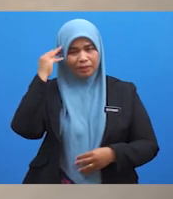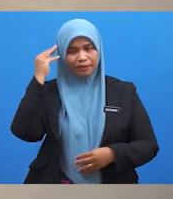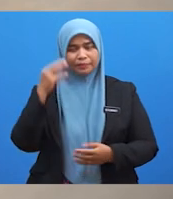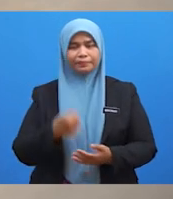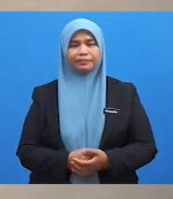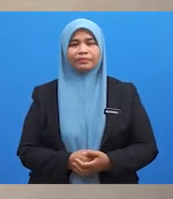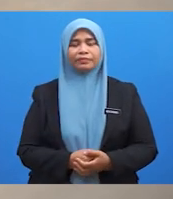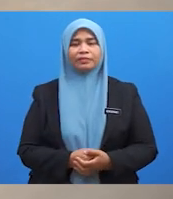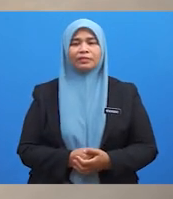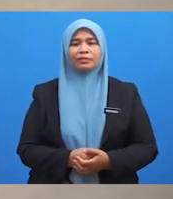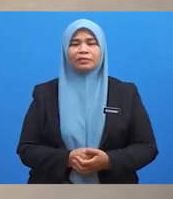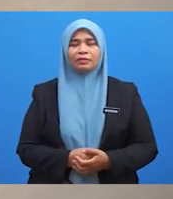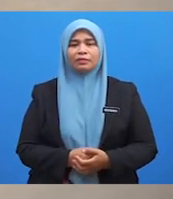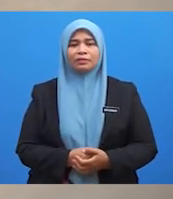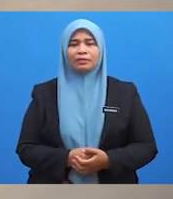Melayu.